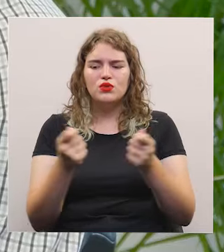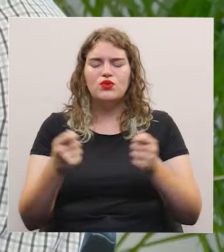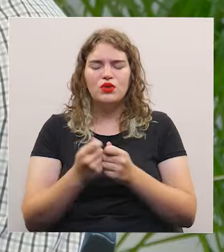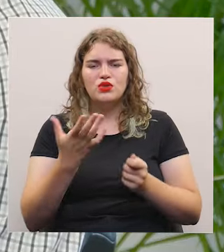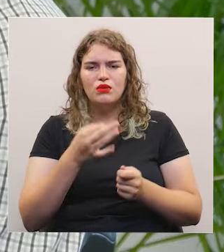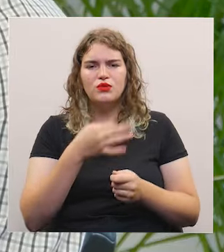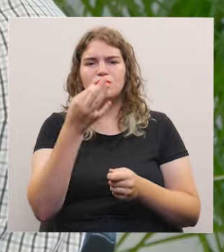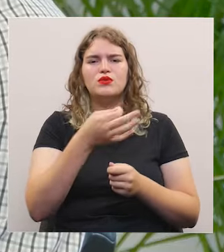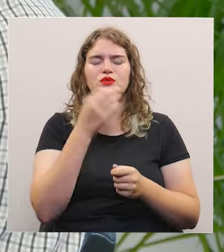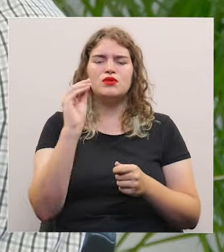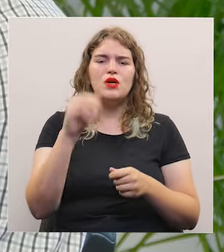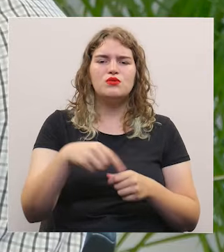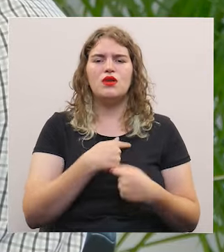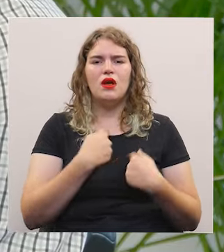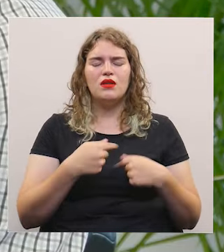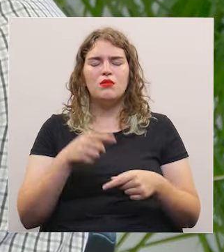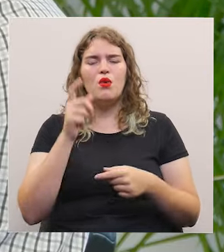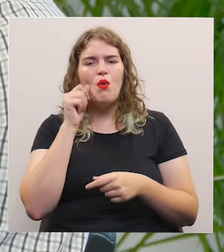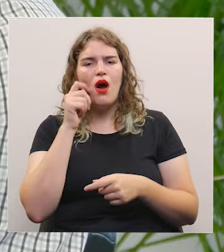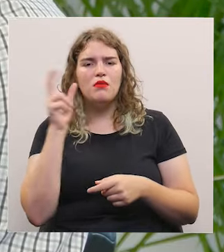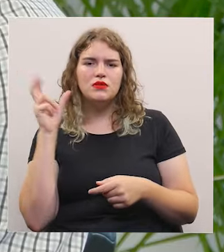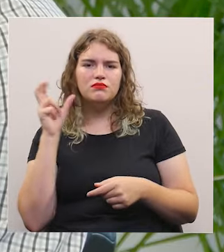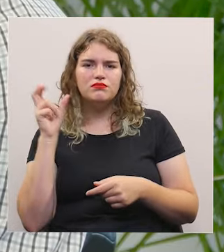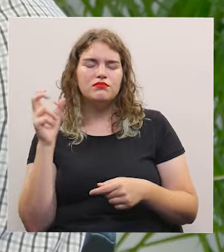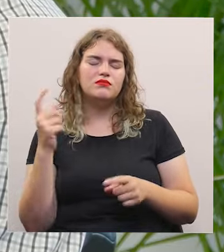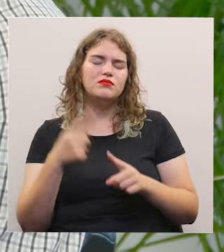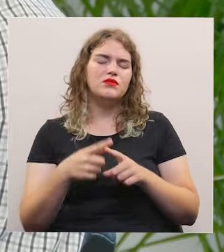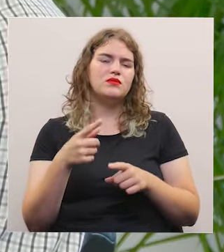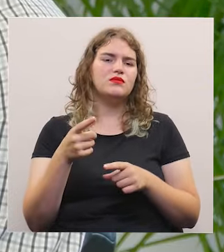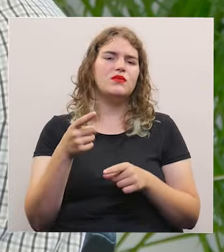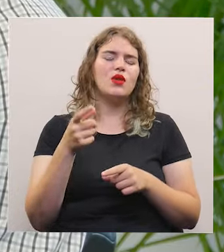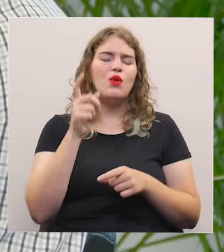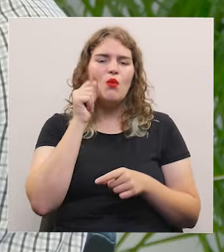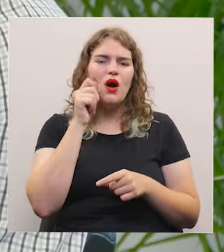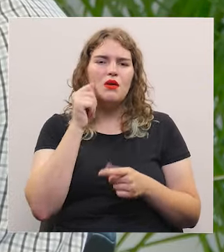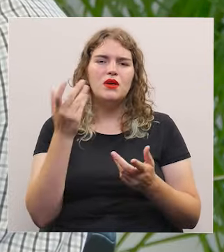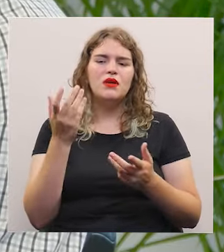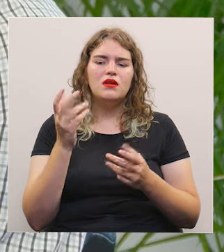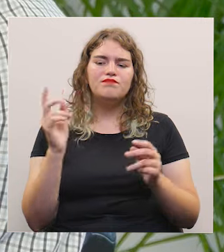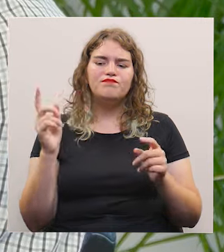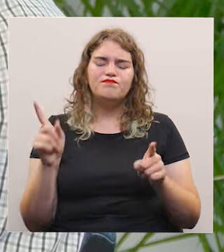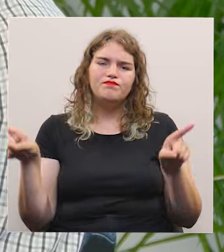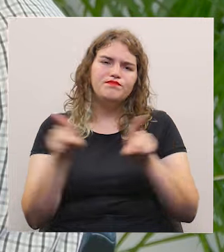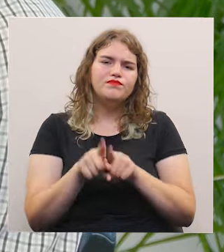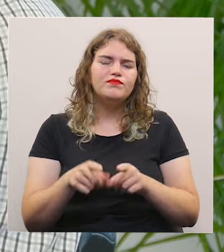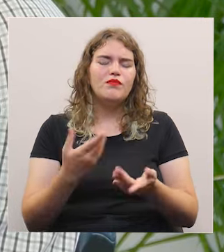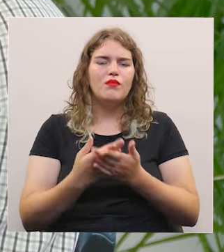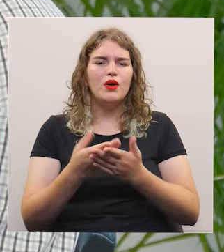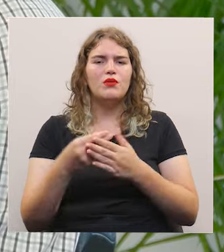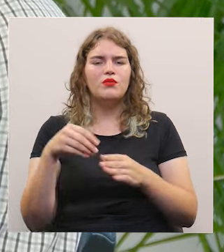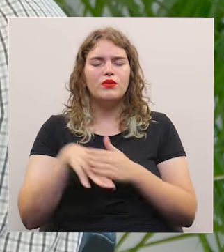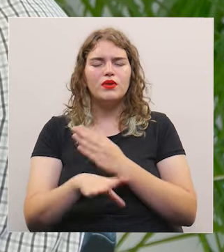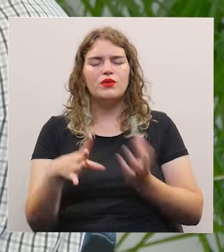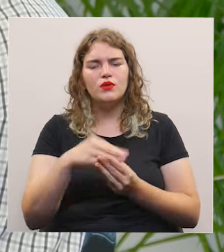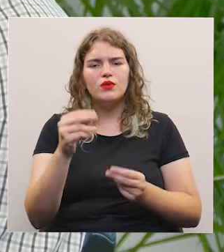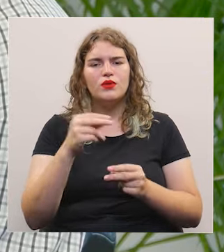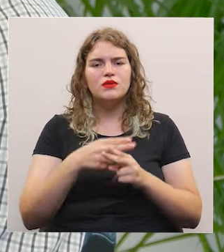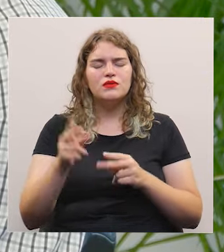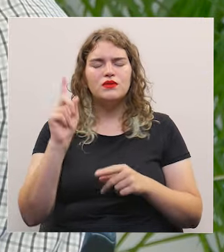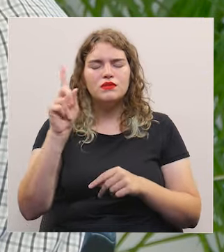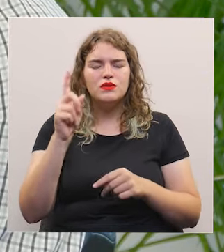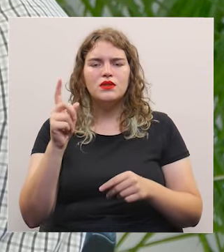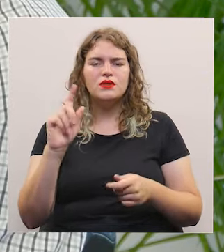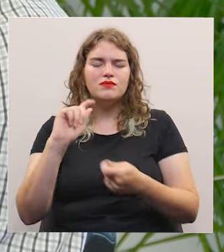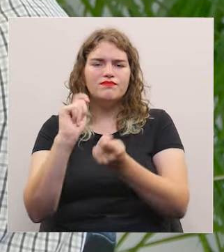toate cele spuse să ajungă la inimile oamenilor, să ajungă la inimile oamenilor așa încât prin Duhul Tău cel Sfânt